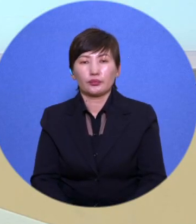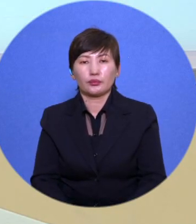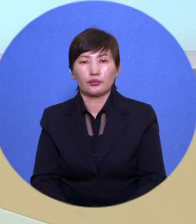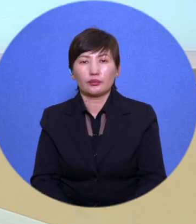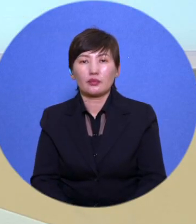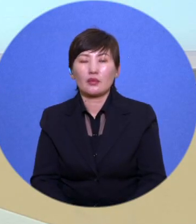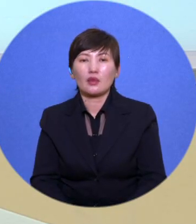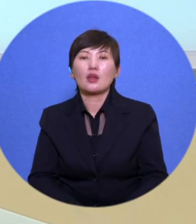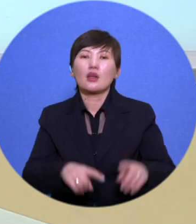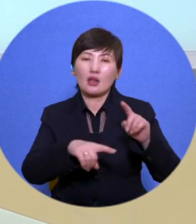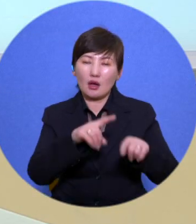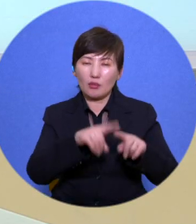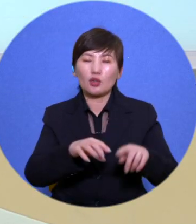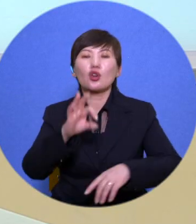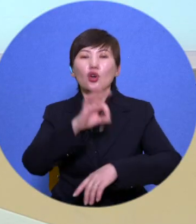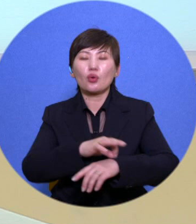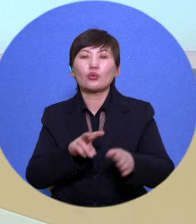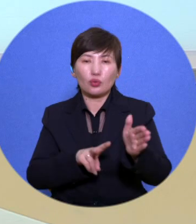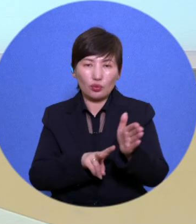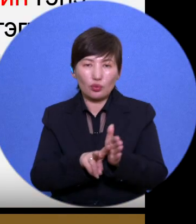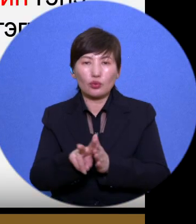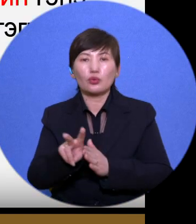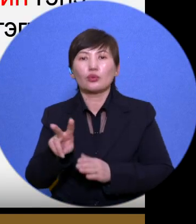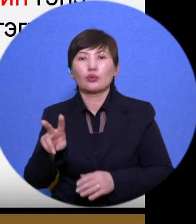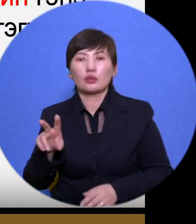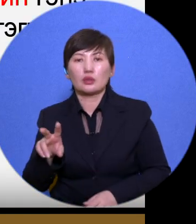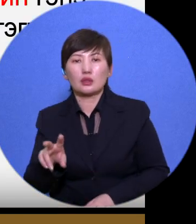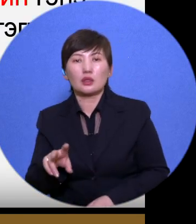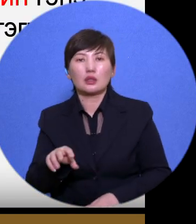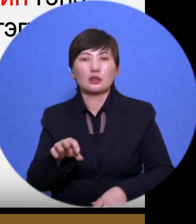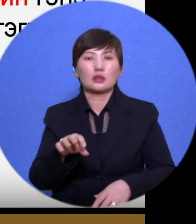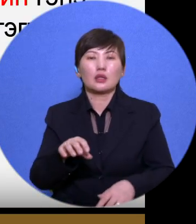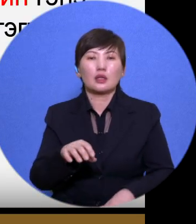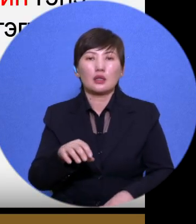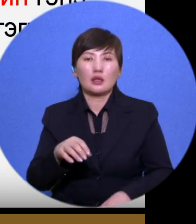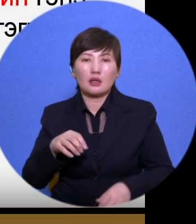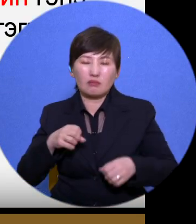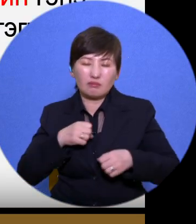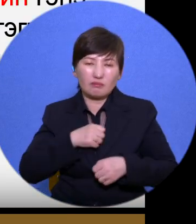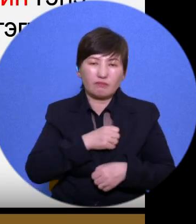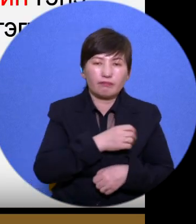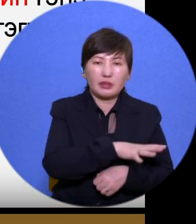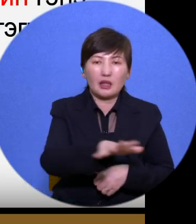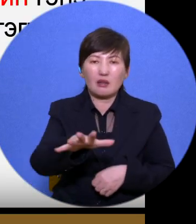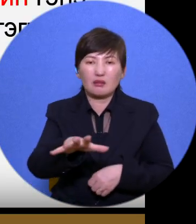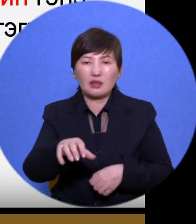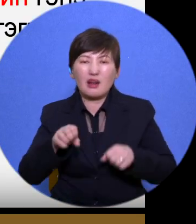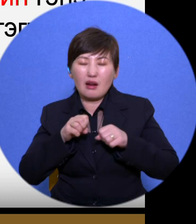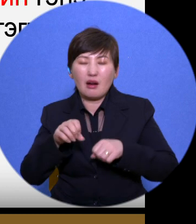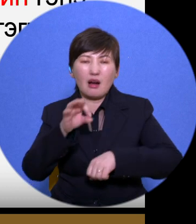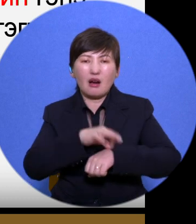За, ямар нэгэн өвчин үүсгэгч нэг биеэс нөгөө дамжин халдварласнаар үүсгэгддэг эмгэгийг бид нар халдварт өвчин гэж